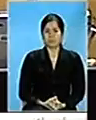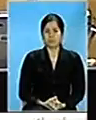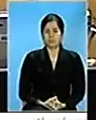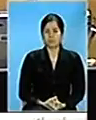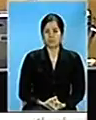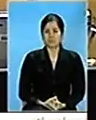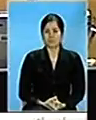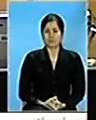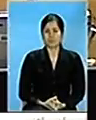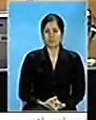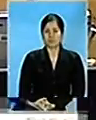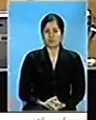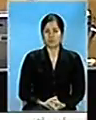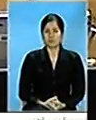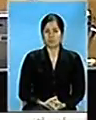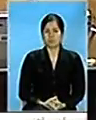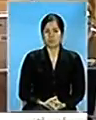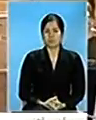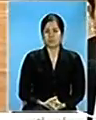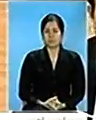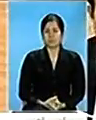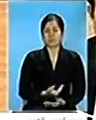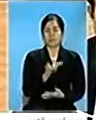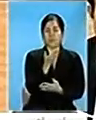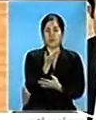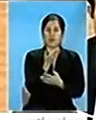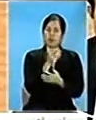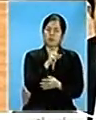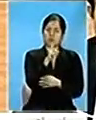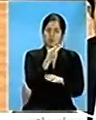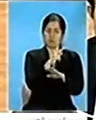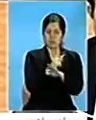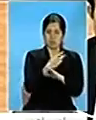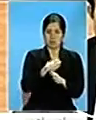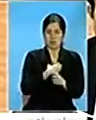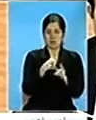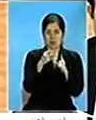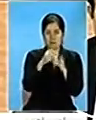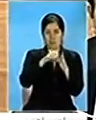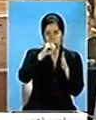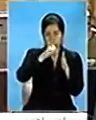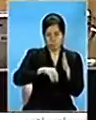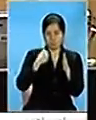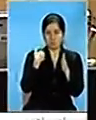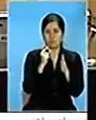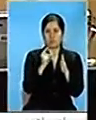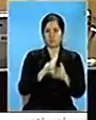น คำว่าอะไรครับท่านประธานให้ผมถอนคำว่าอะไรครับ ท่านพิเชษฐ์รู้อยู่แล้วว่าต้องถอนคำว่าอะ